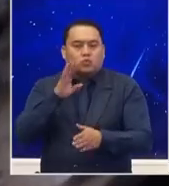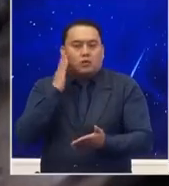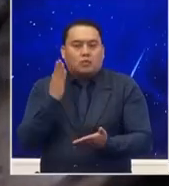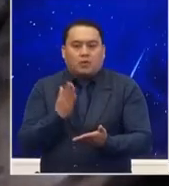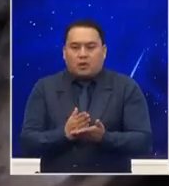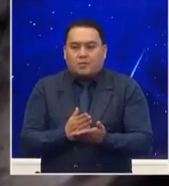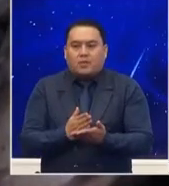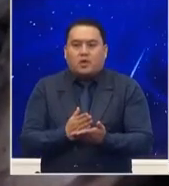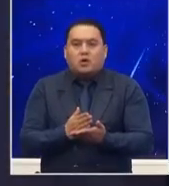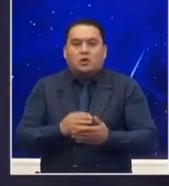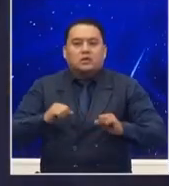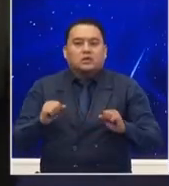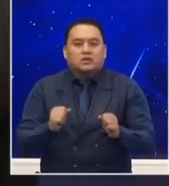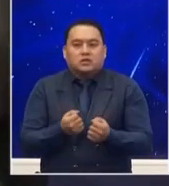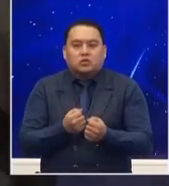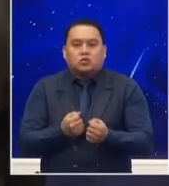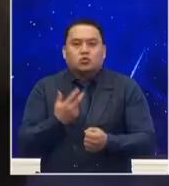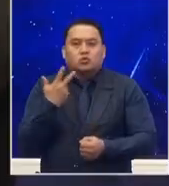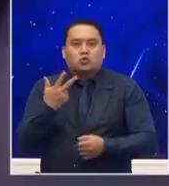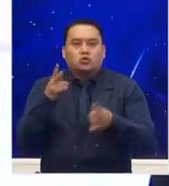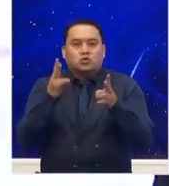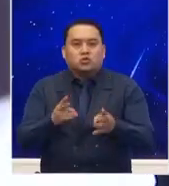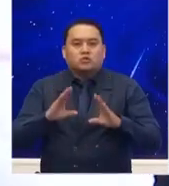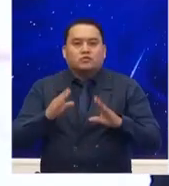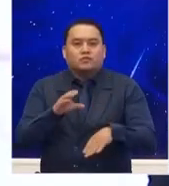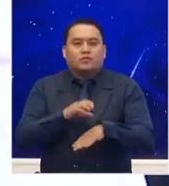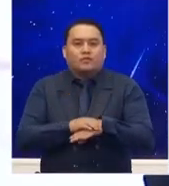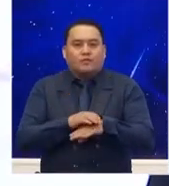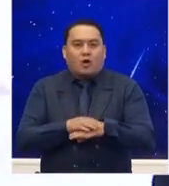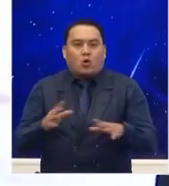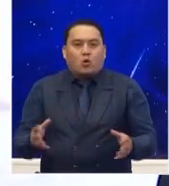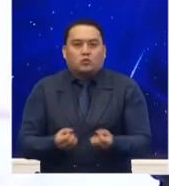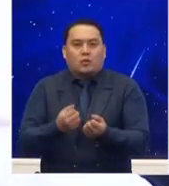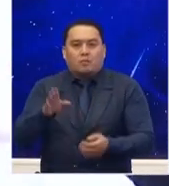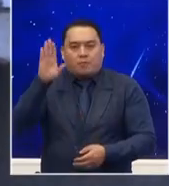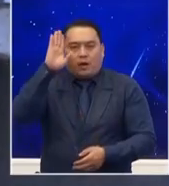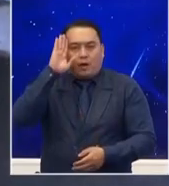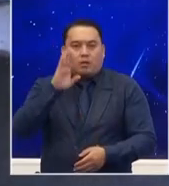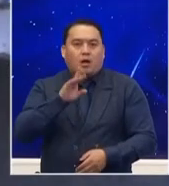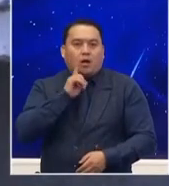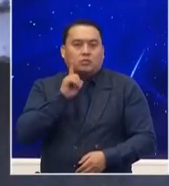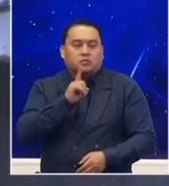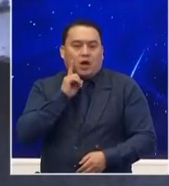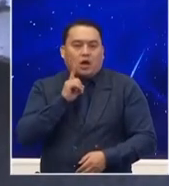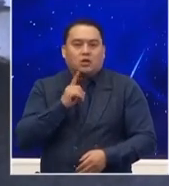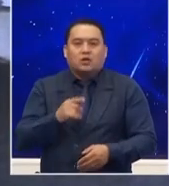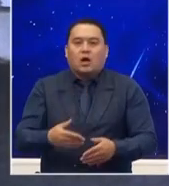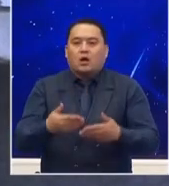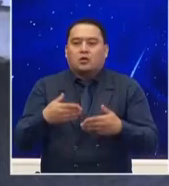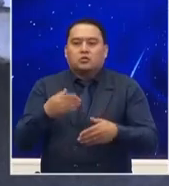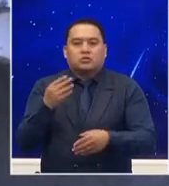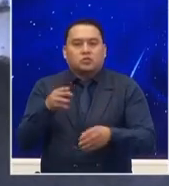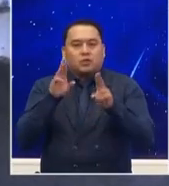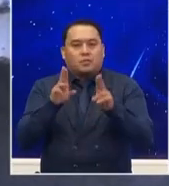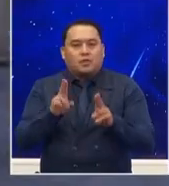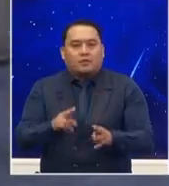бар. Биыл қыс түсер түспесте 3 оқиға тіркеліпті. Құтқарылғанның бірі бала. Сондықтан мамандар қауіпсіздік талап шарттарын ұдайы